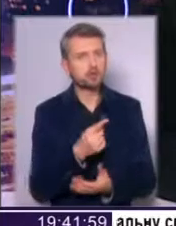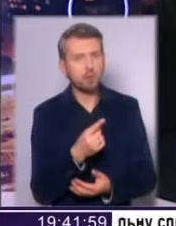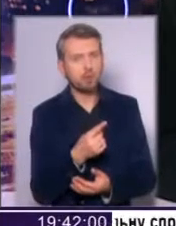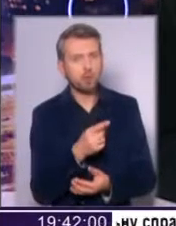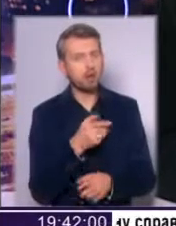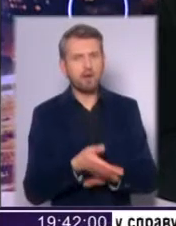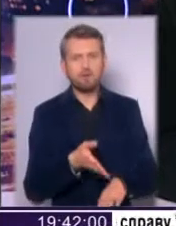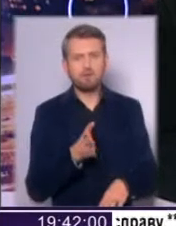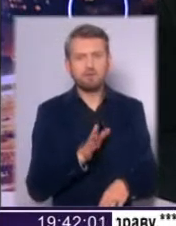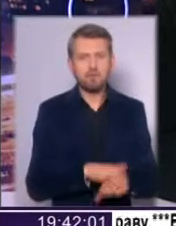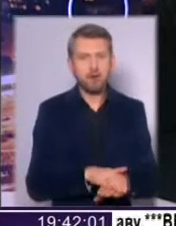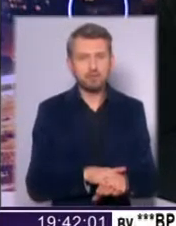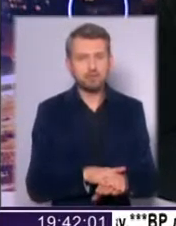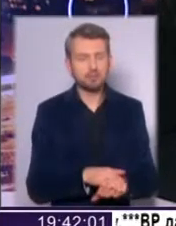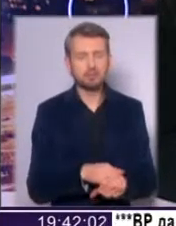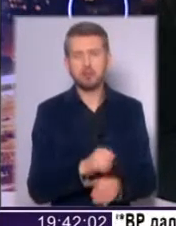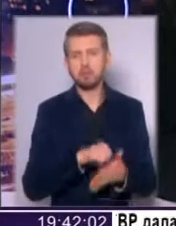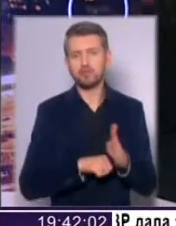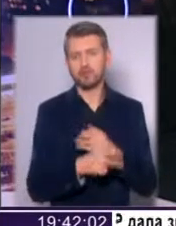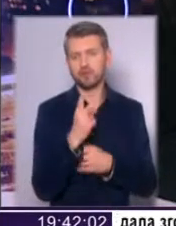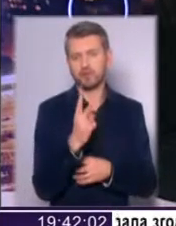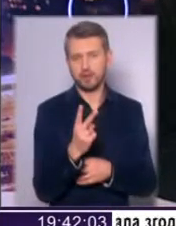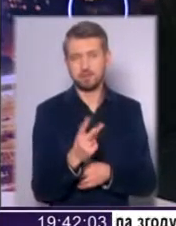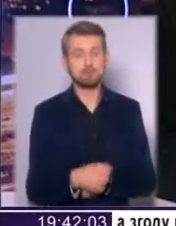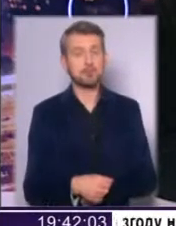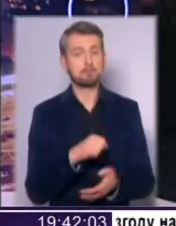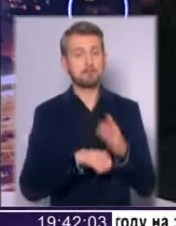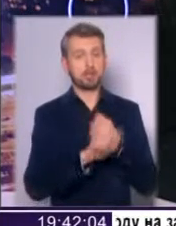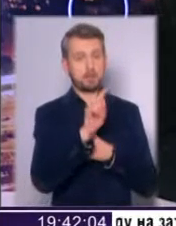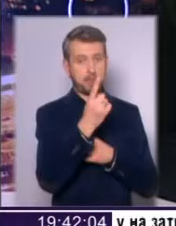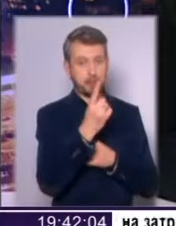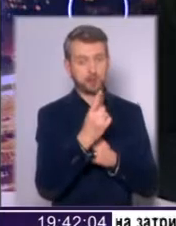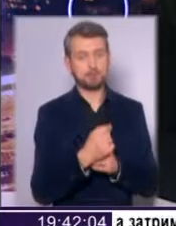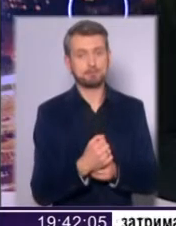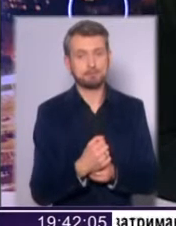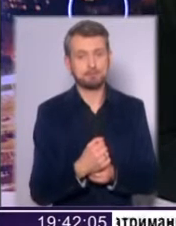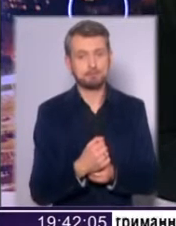важко складається з двох причин. Перша причина – це